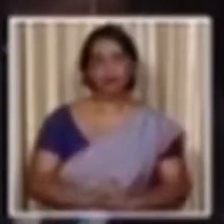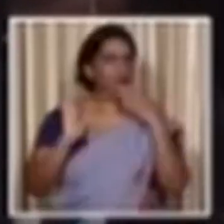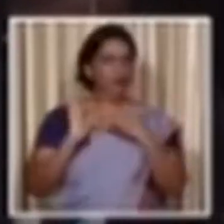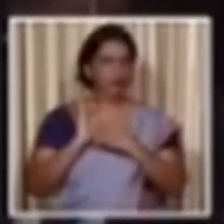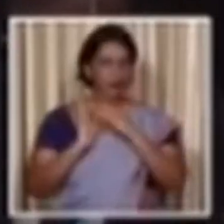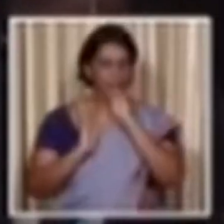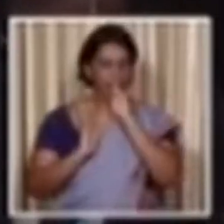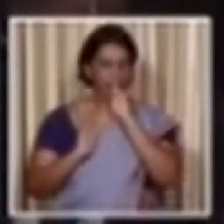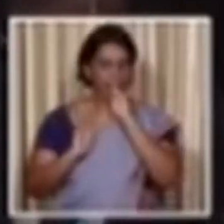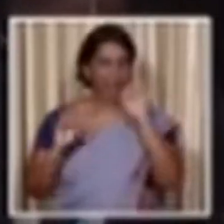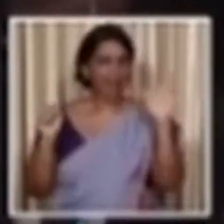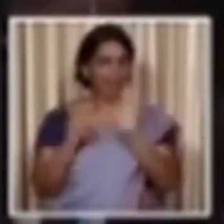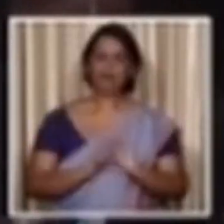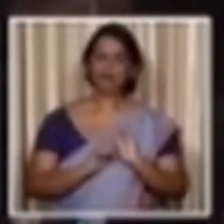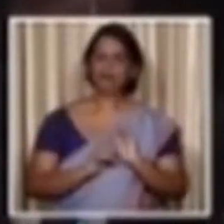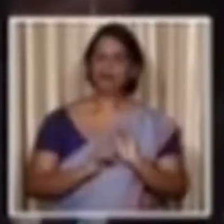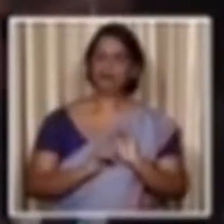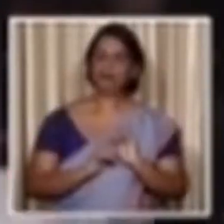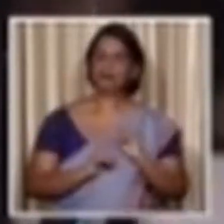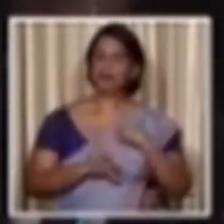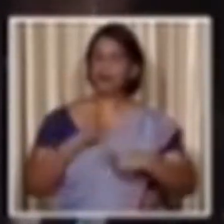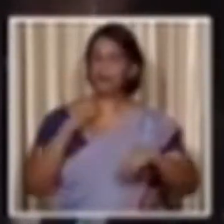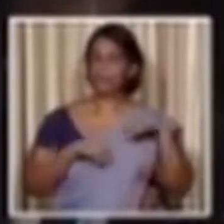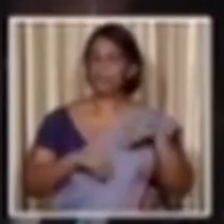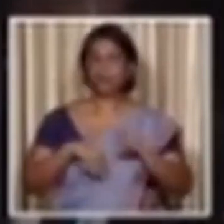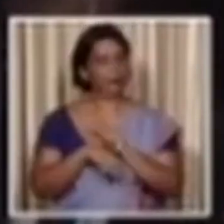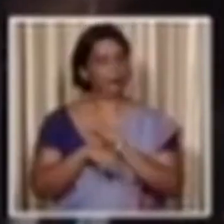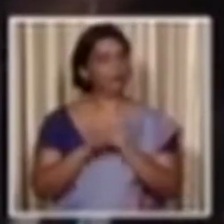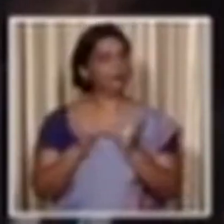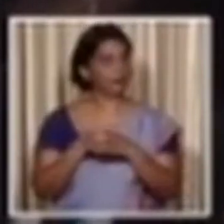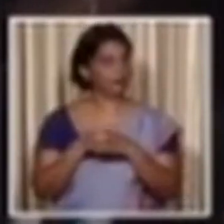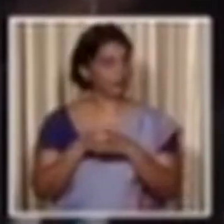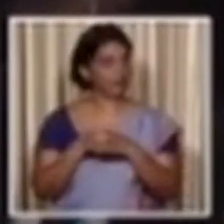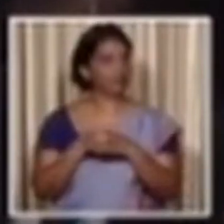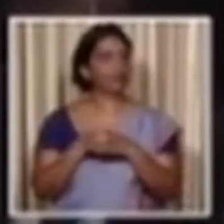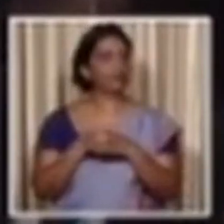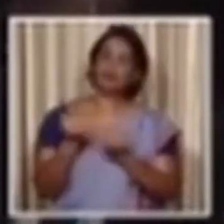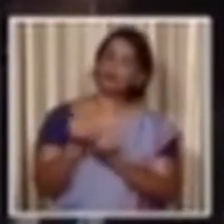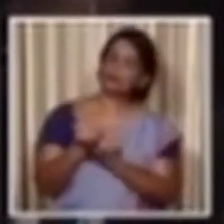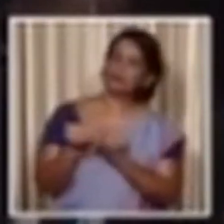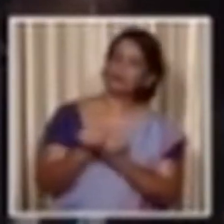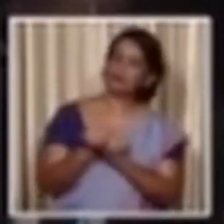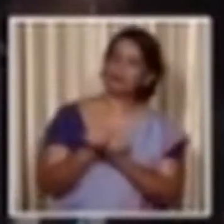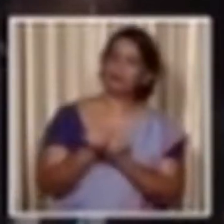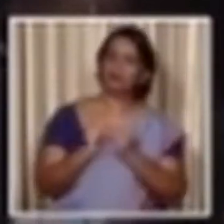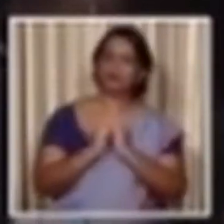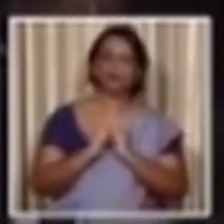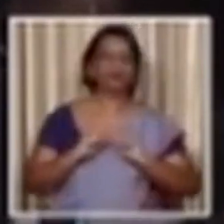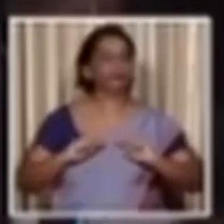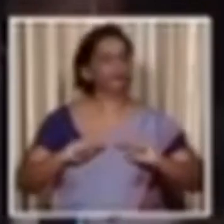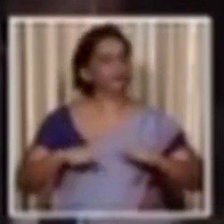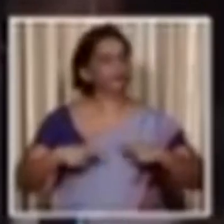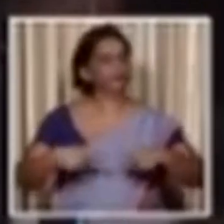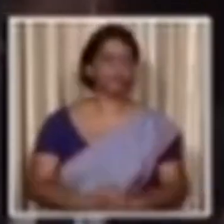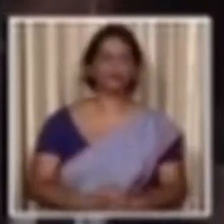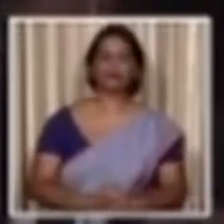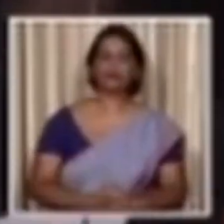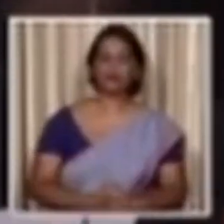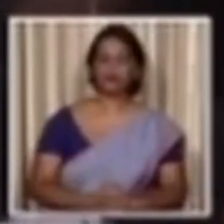පිළිබඳ පූර්ණ බලය ඇති මැතිවරණ කොමිසමට සහාය වෙමින් කටයුතු කරමින්